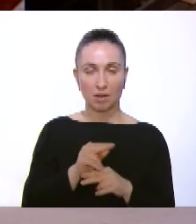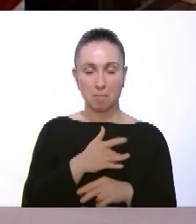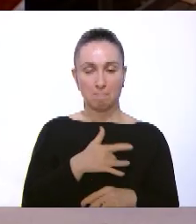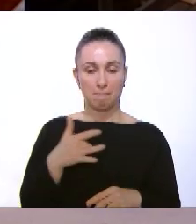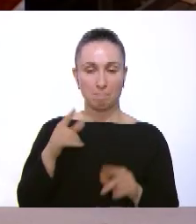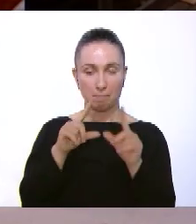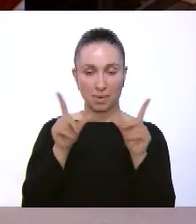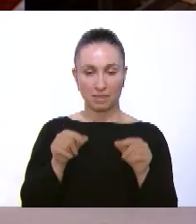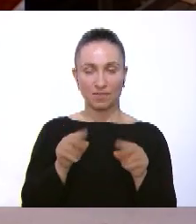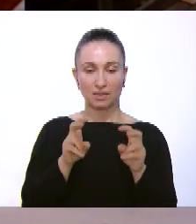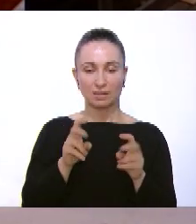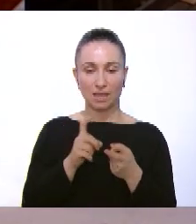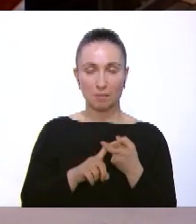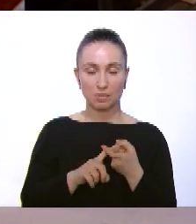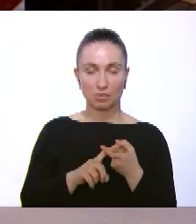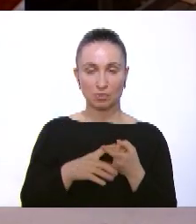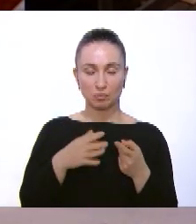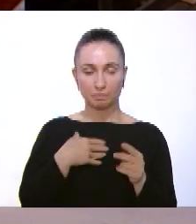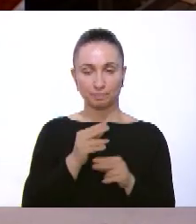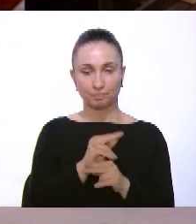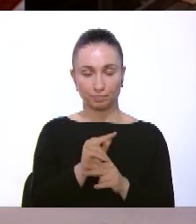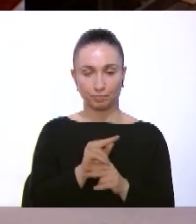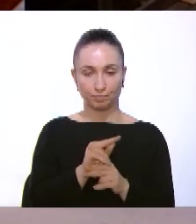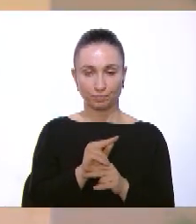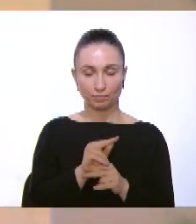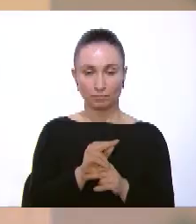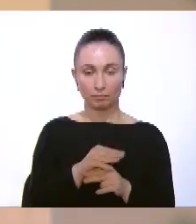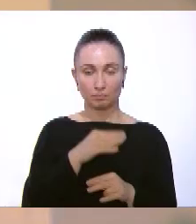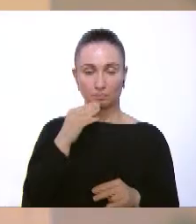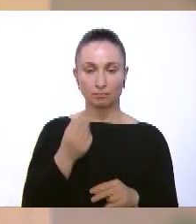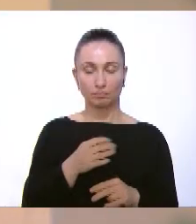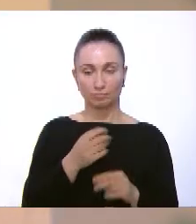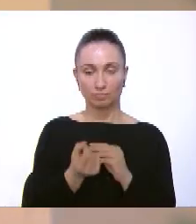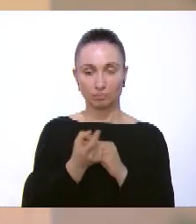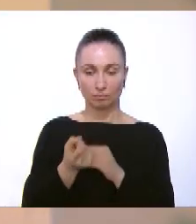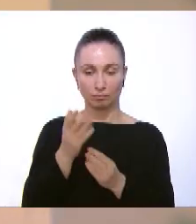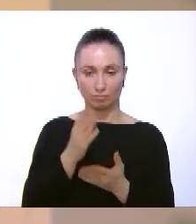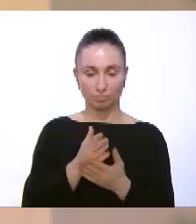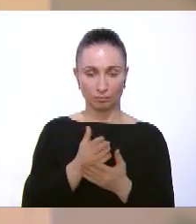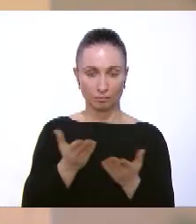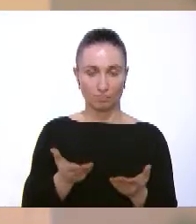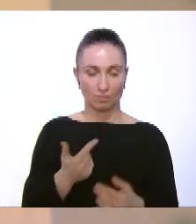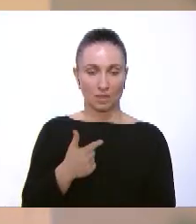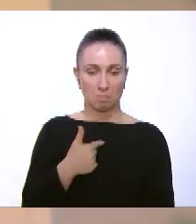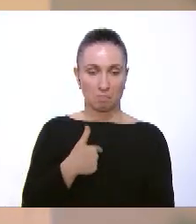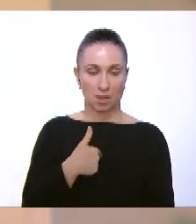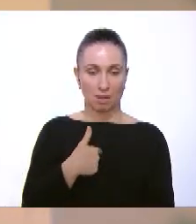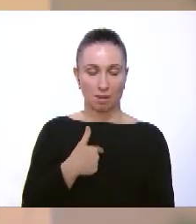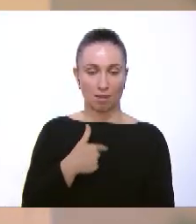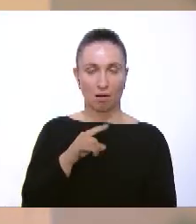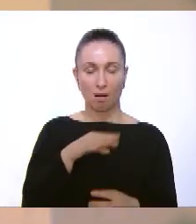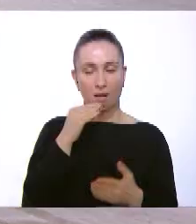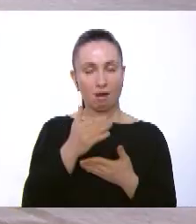ფილტვის თემით იმ ჩვენი რესპირაციული სისტემის არაერთი გამოვლინების სახით არის წარმოდგენილი. ხა მე აღარ